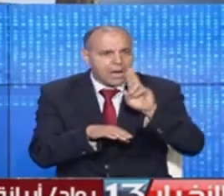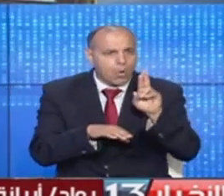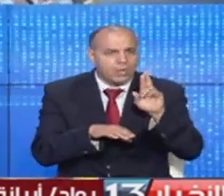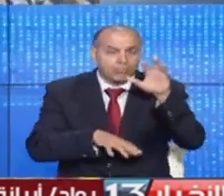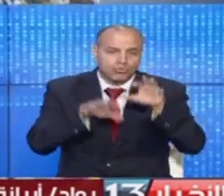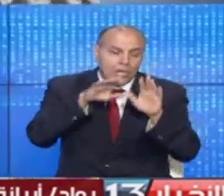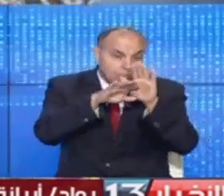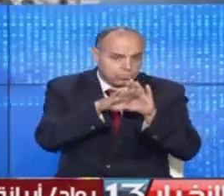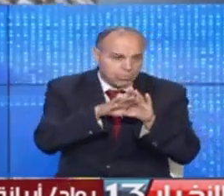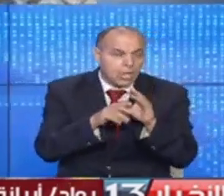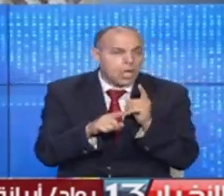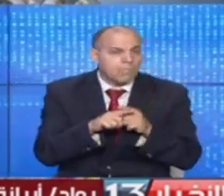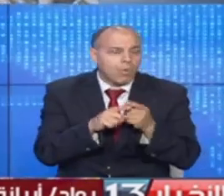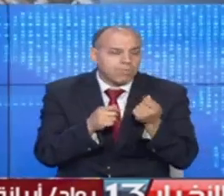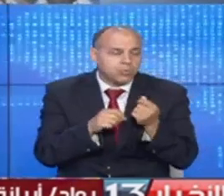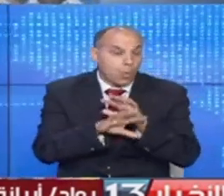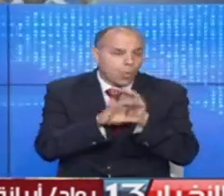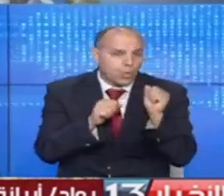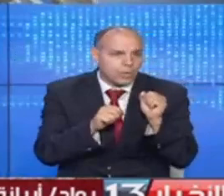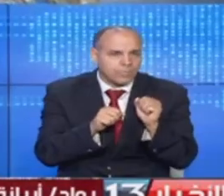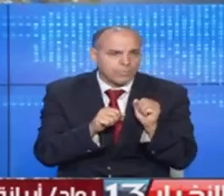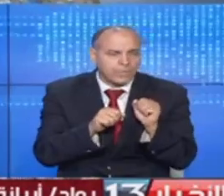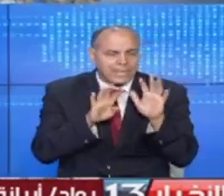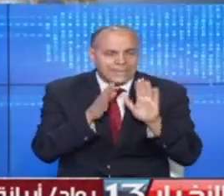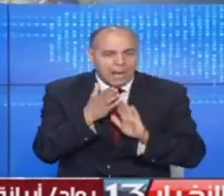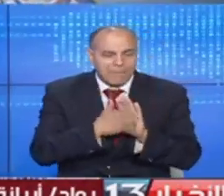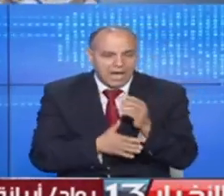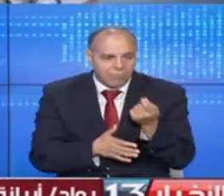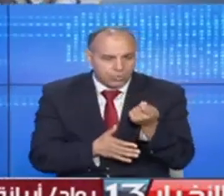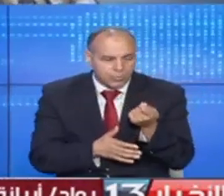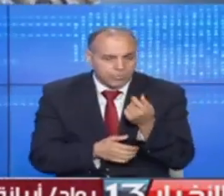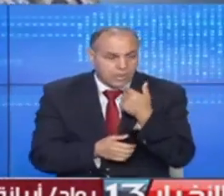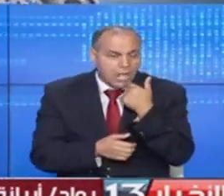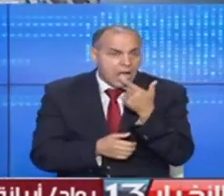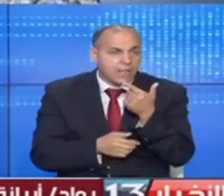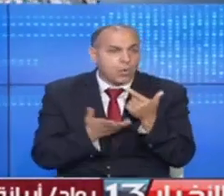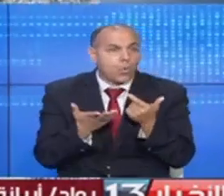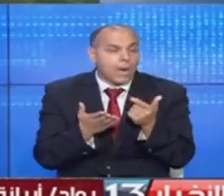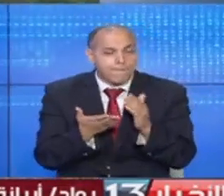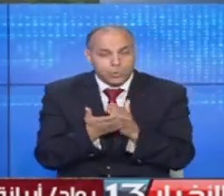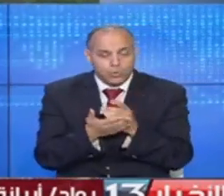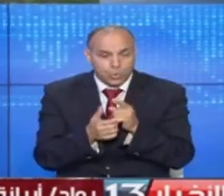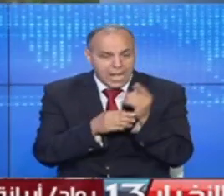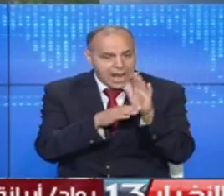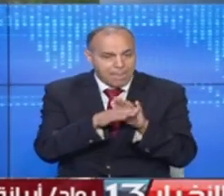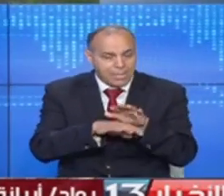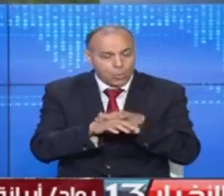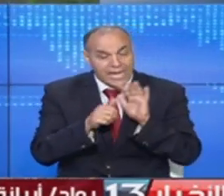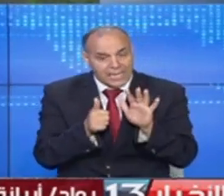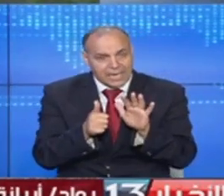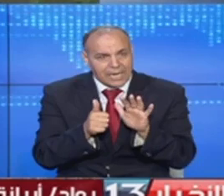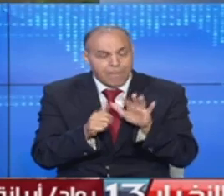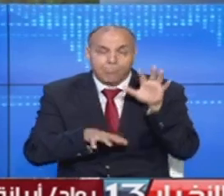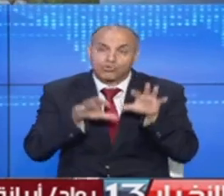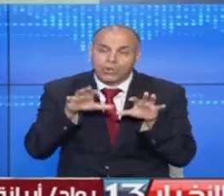الفيضانات بكلفه جنيه ان هذا تسعه مليون دينار وذلك في اطار مشروع حمايه ولايه اريانه من